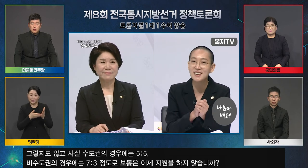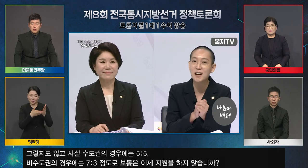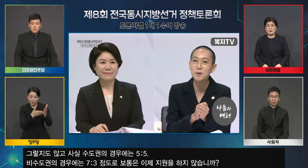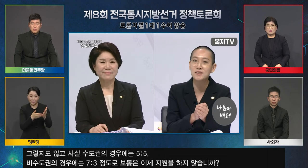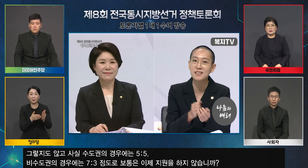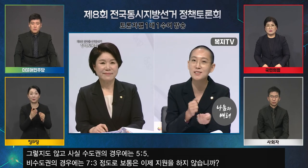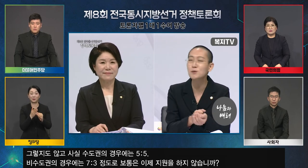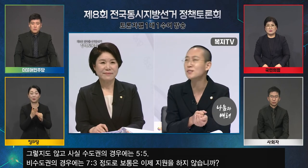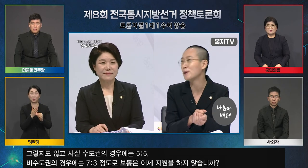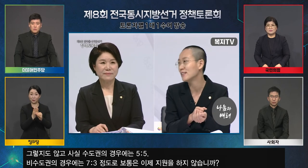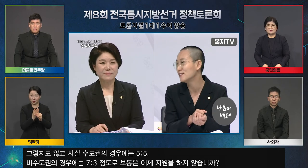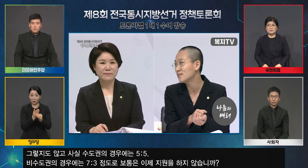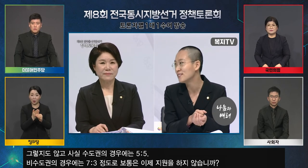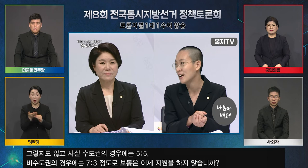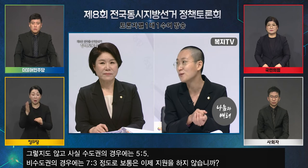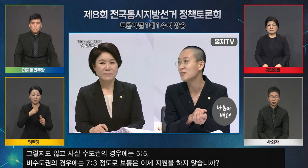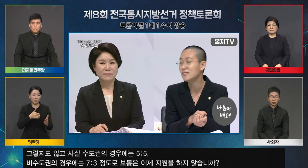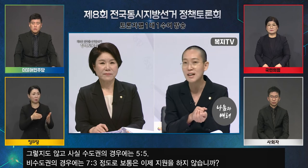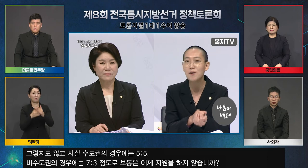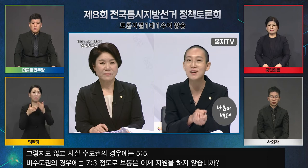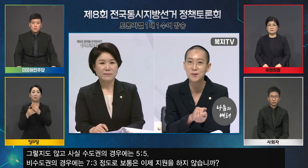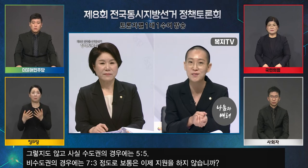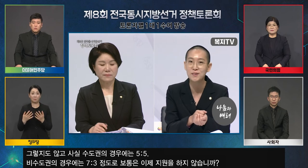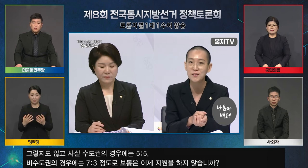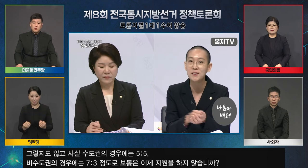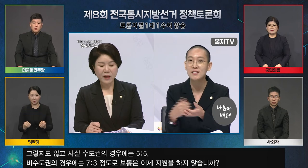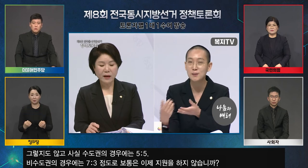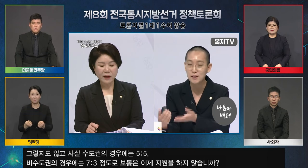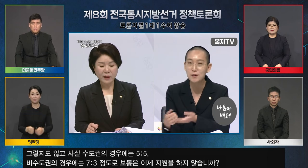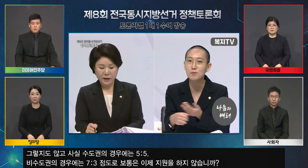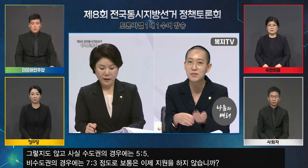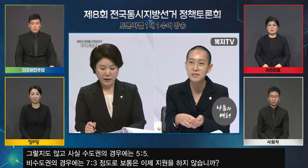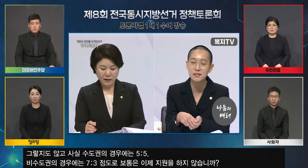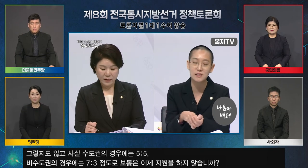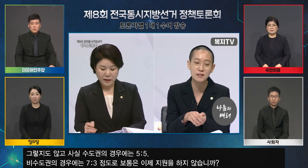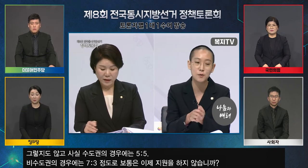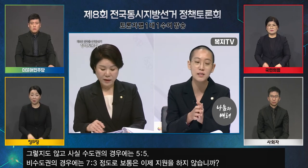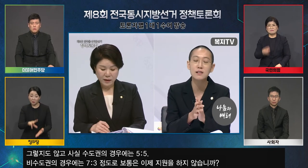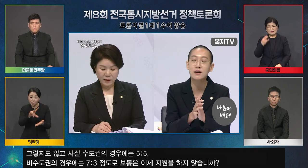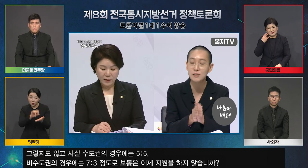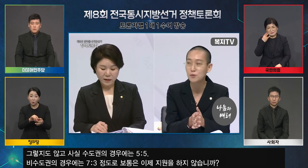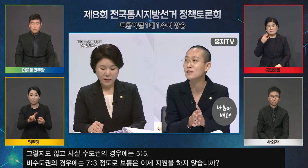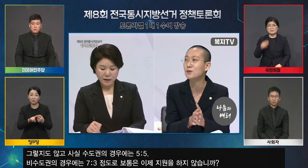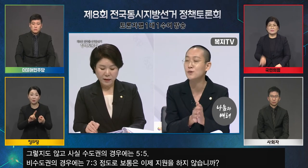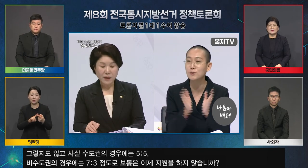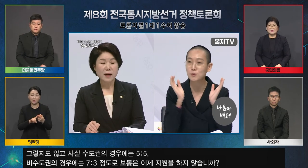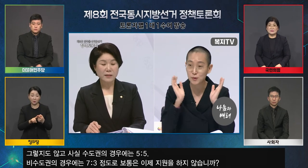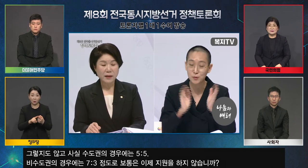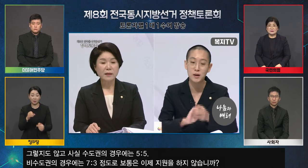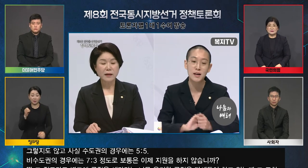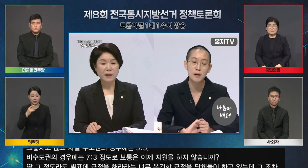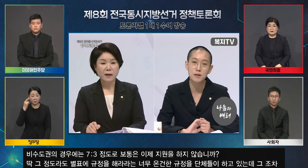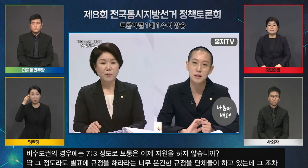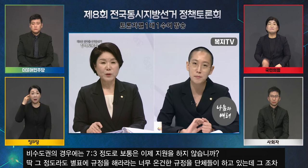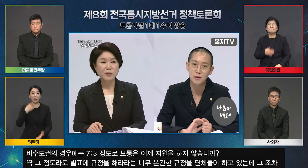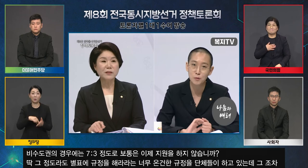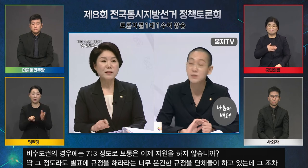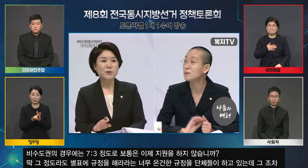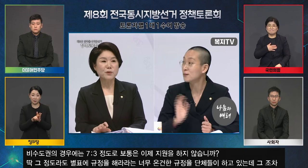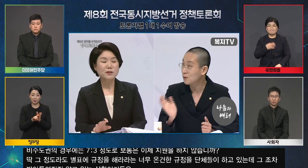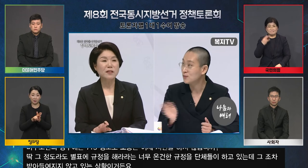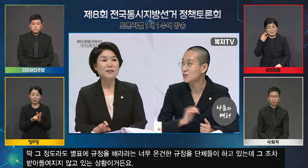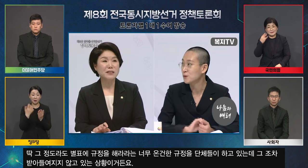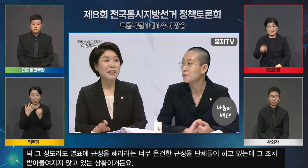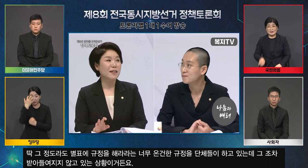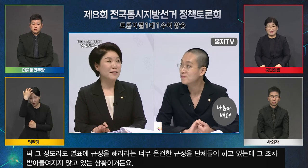단체들이 하고 있는데 그조차 받아들여지지 않고 있는 상황이거든요. 그리고 이런 문제들에 대해서 환기를 하기 위해서라도 저도 함께 삭발에